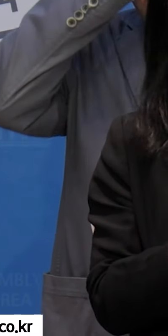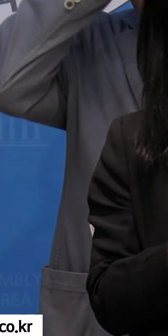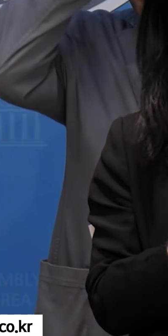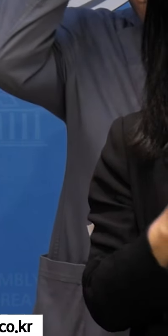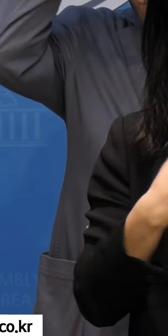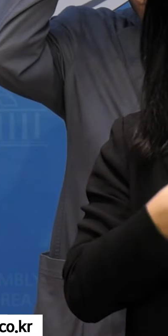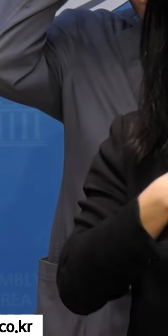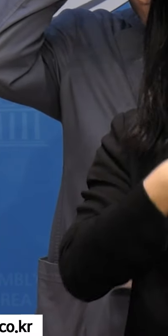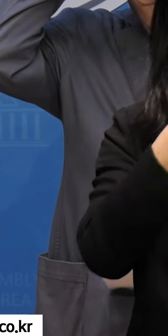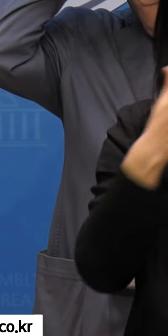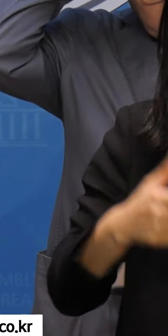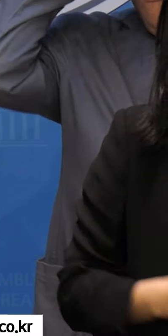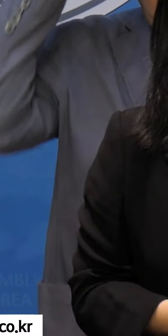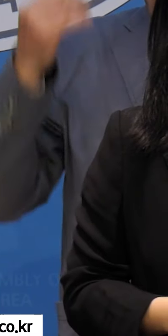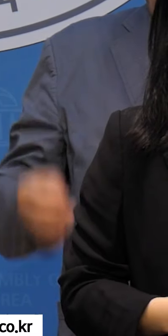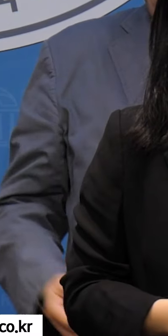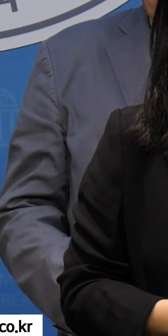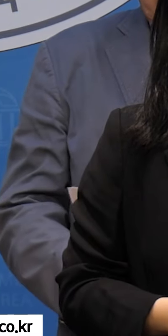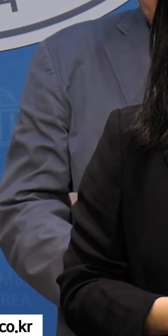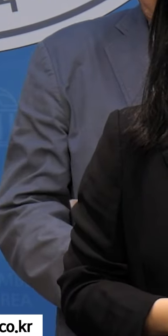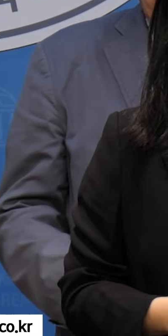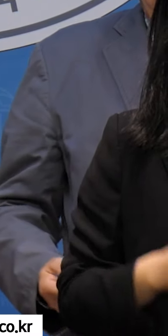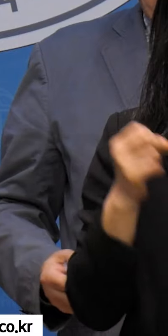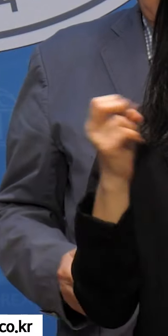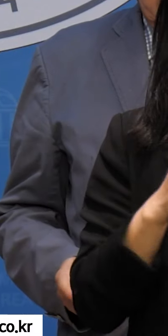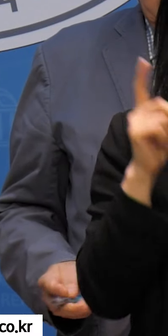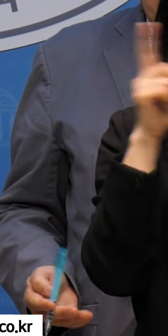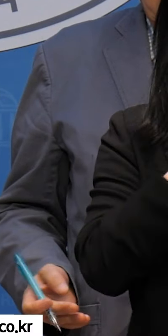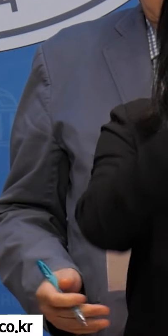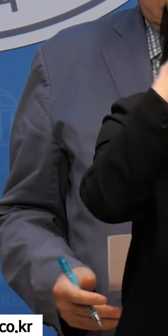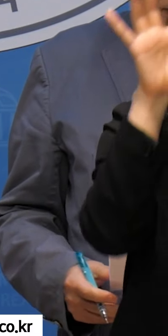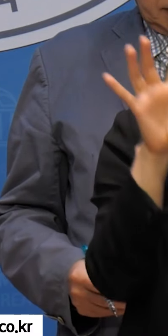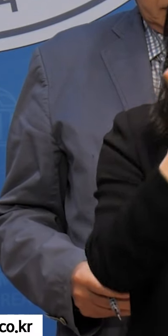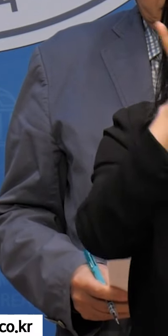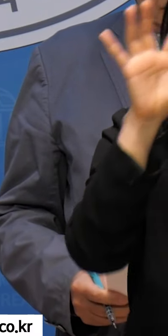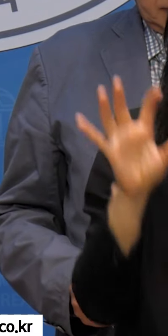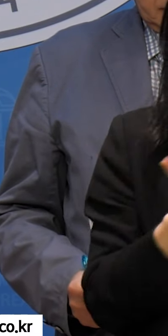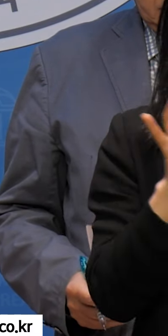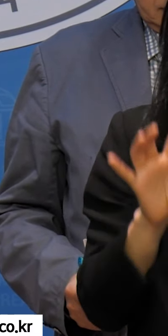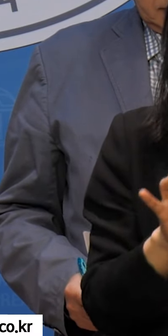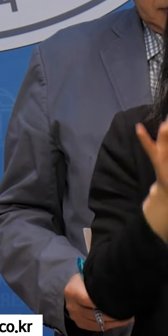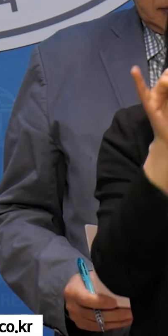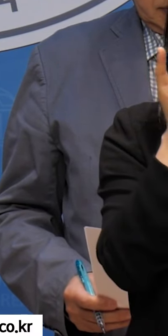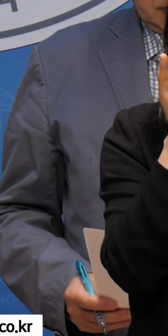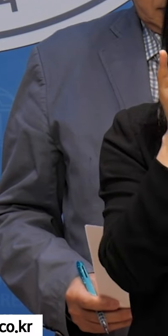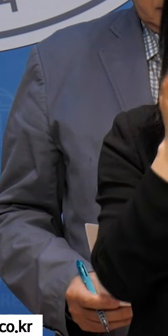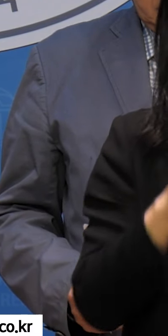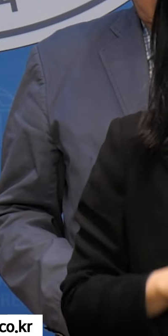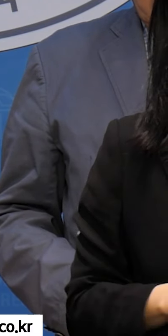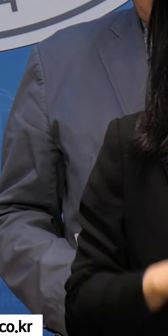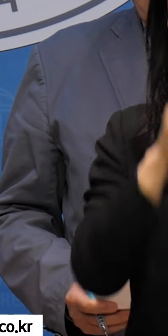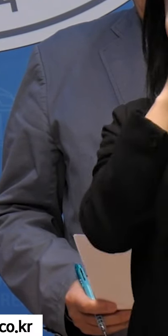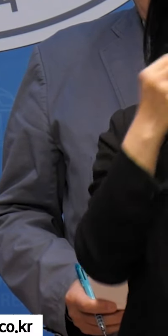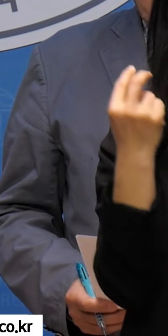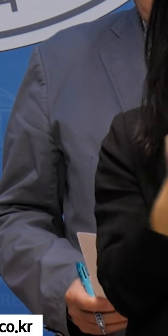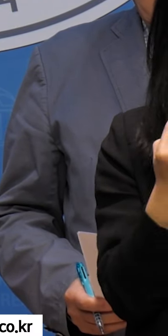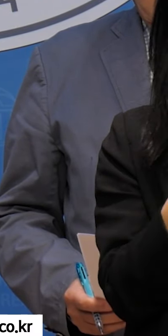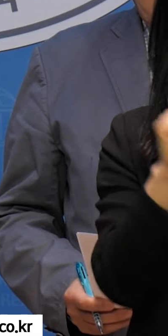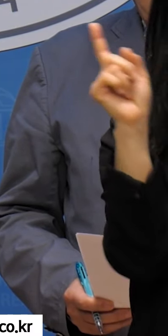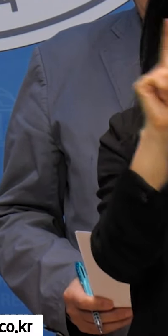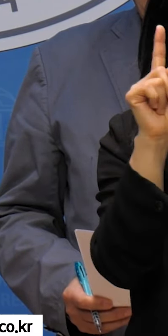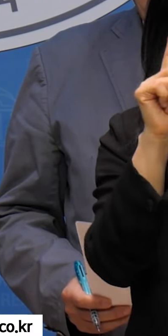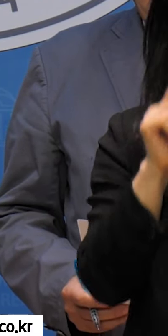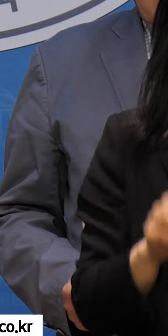비롯되면서 또 그것을 심화시키는 악순환에 있다. 특단의 대책, 가장 근본적인